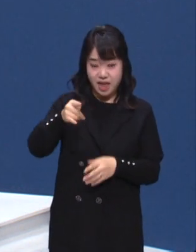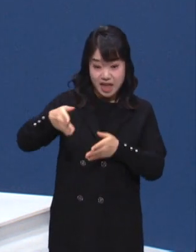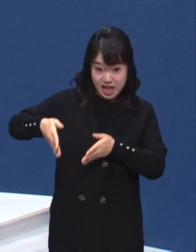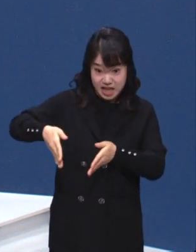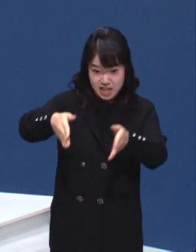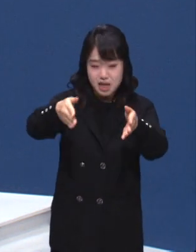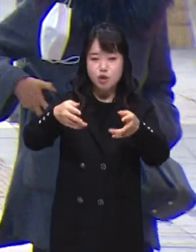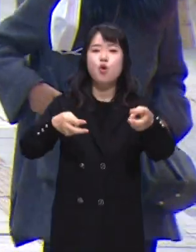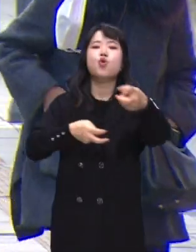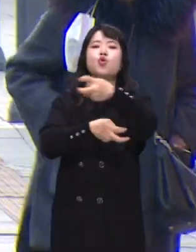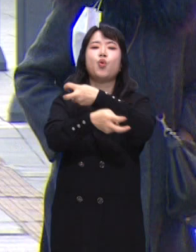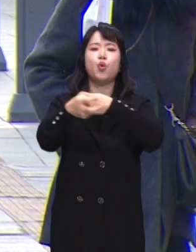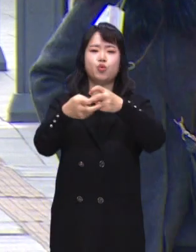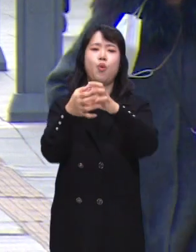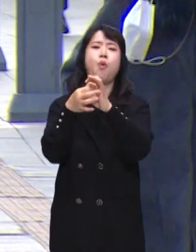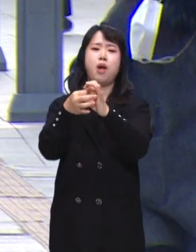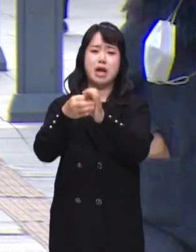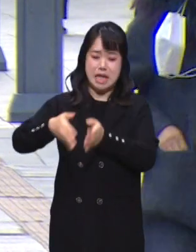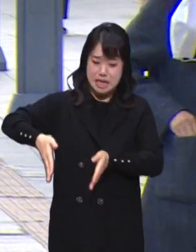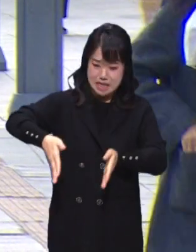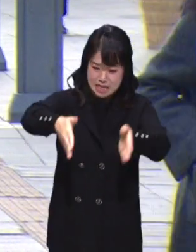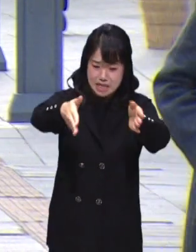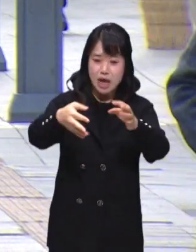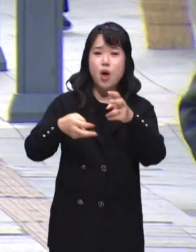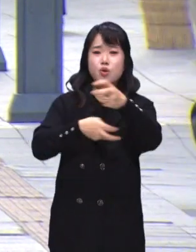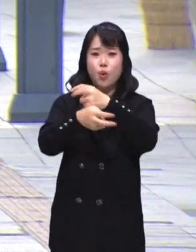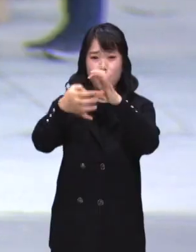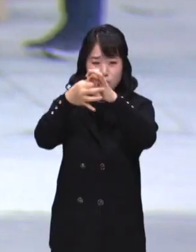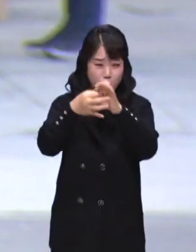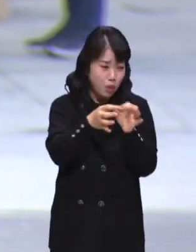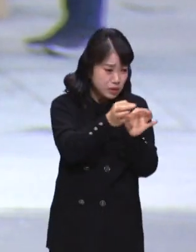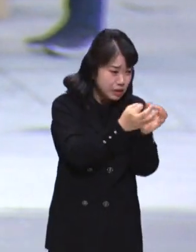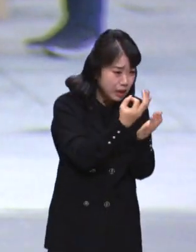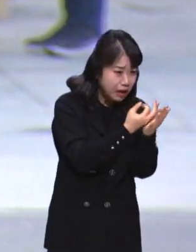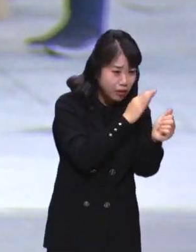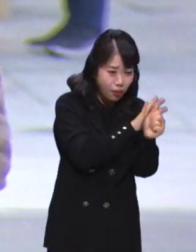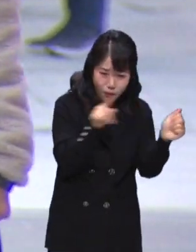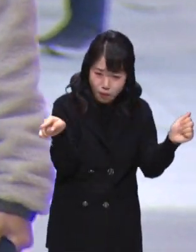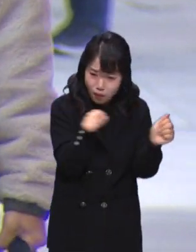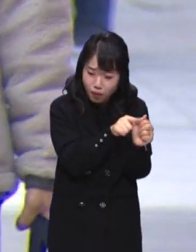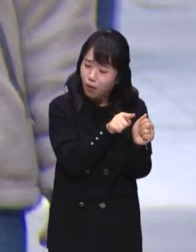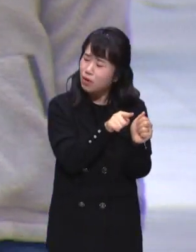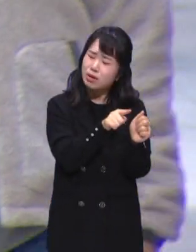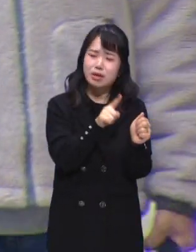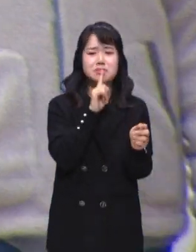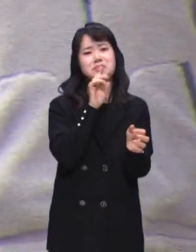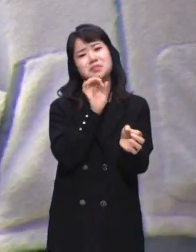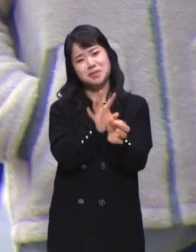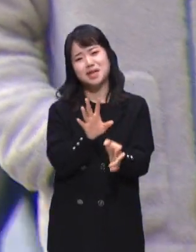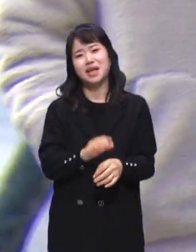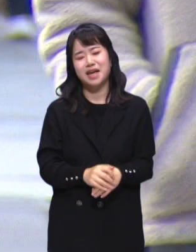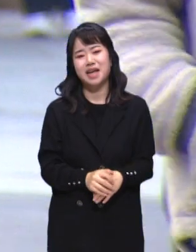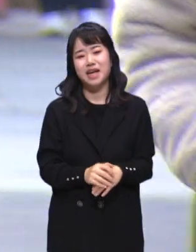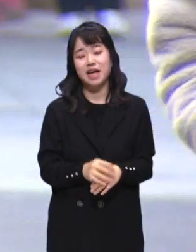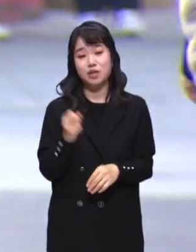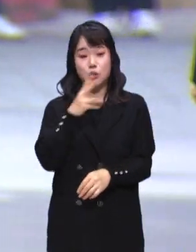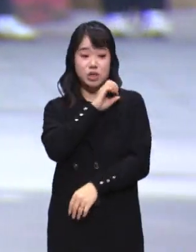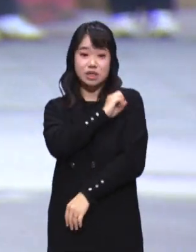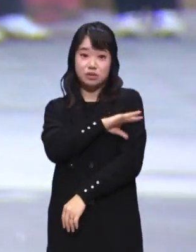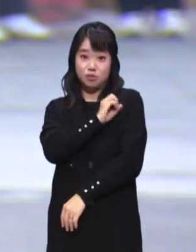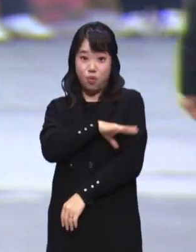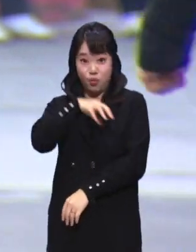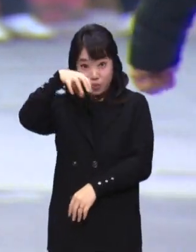교통정책입니다 교통정책으로 상권 문제를 모두 다 해결할 수 있는게 아니거든요 그리고 신촌의